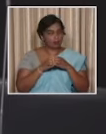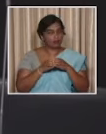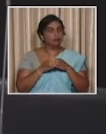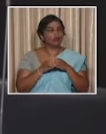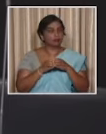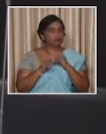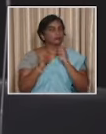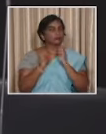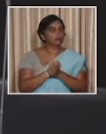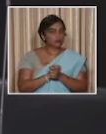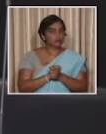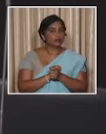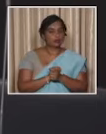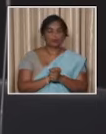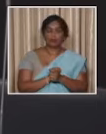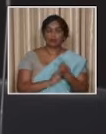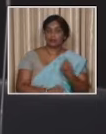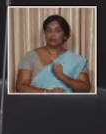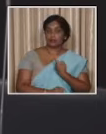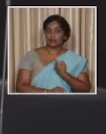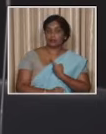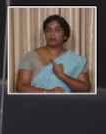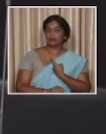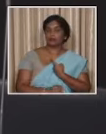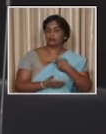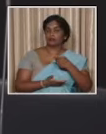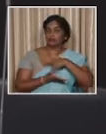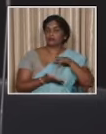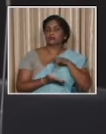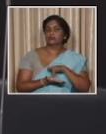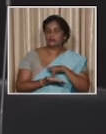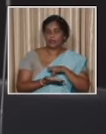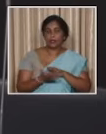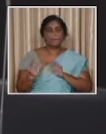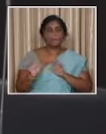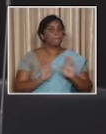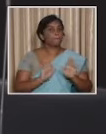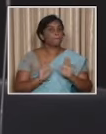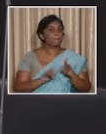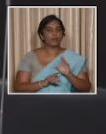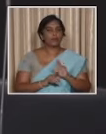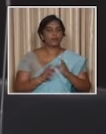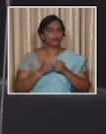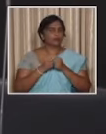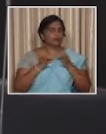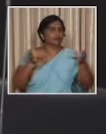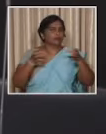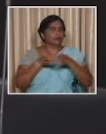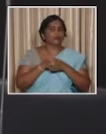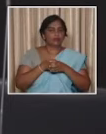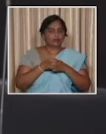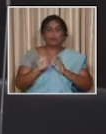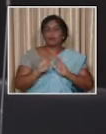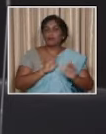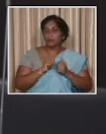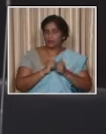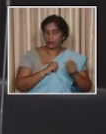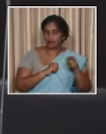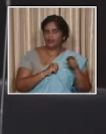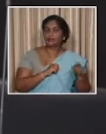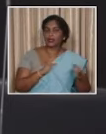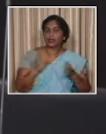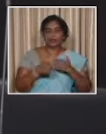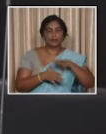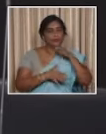කළා. මේ තනි පුද්ගල කේන්ද්‍රීය පරිපාලනයක් වෙනුවට විවාදගත පරිපාලනයක් ඇති කිරීම සඳහා